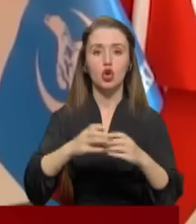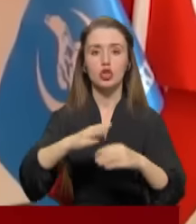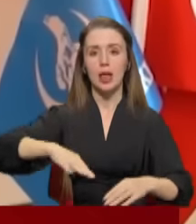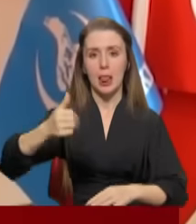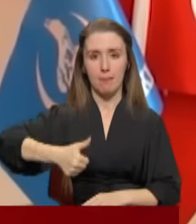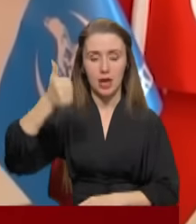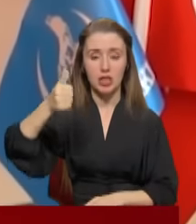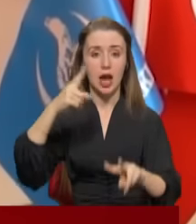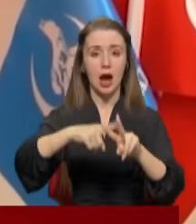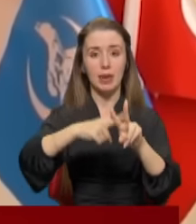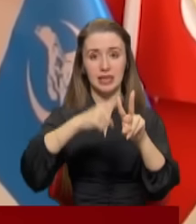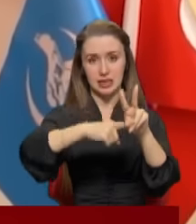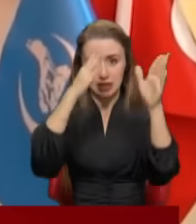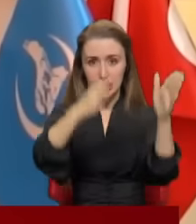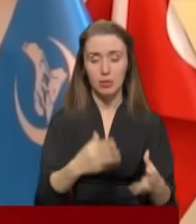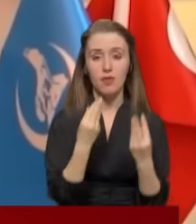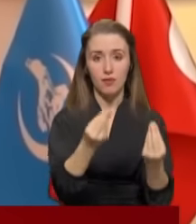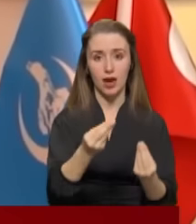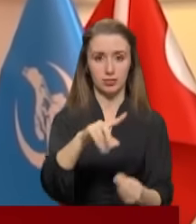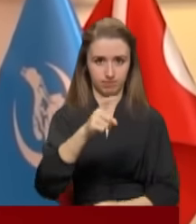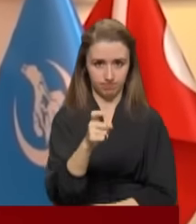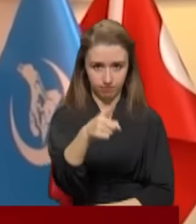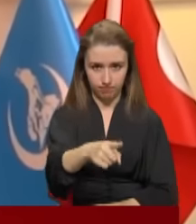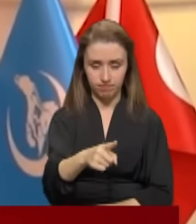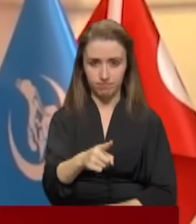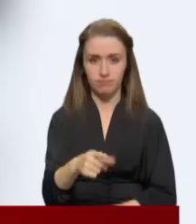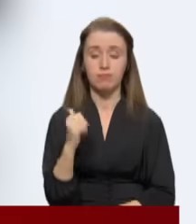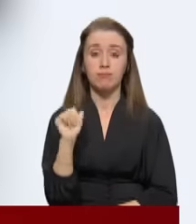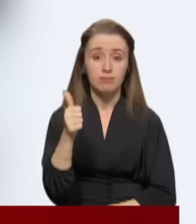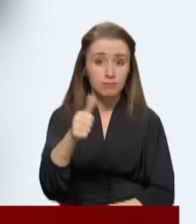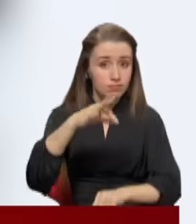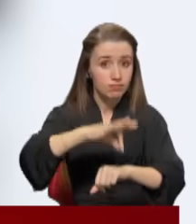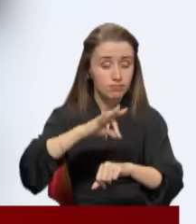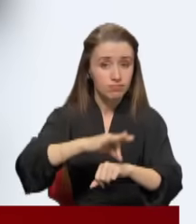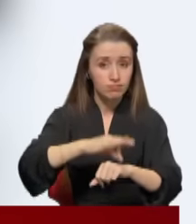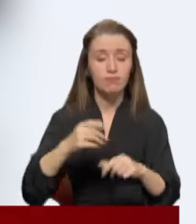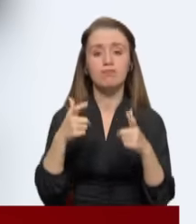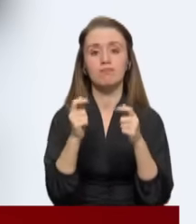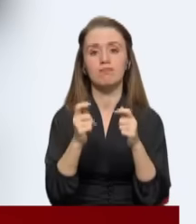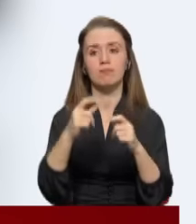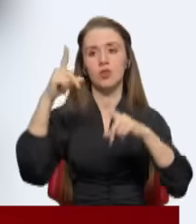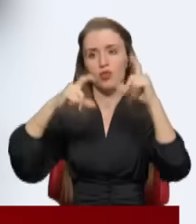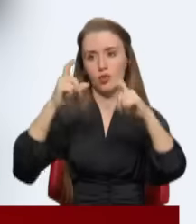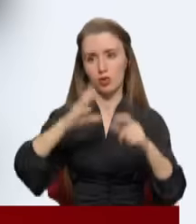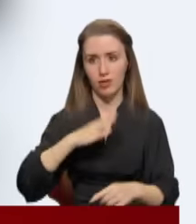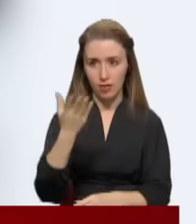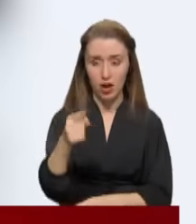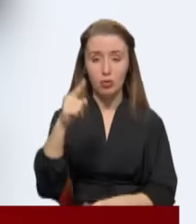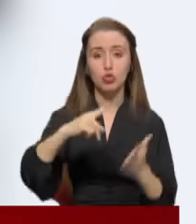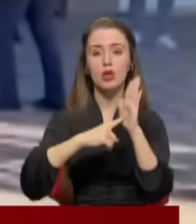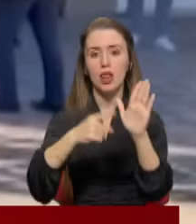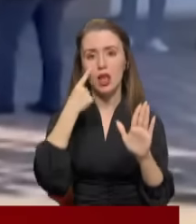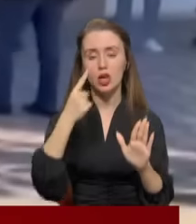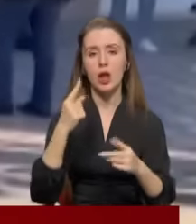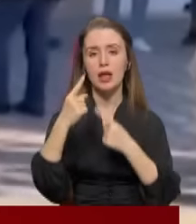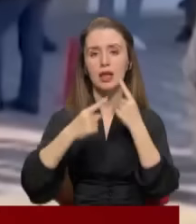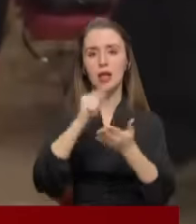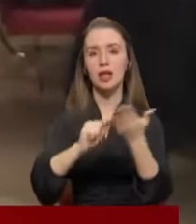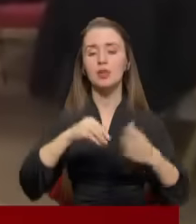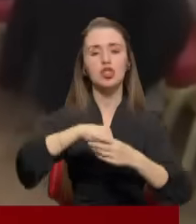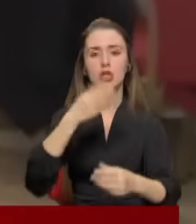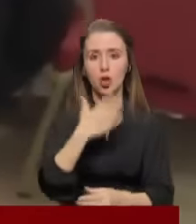Genel Başkanı Ahmet Yiğit Yıldırım'a verdiği tespiti vardı. Ve gün gün, dakika dakika yazışmalar, fotoğraflar. Bu deliller iddianamede yer